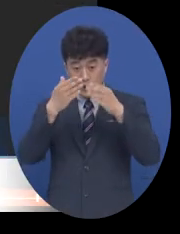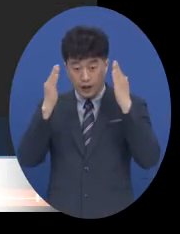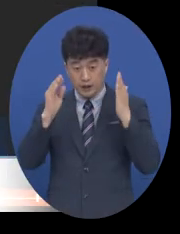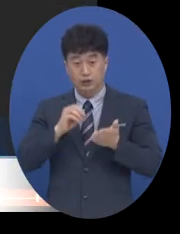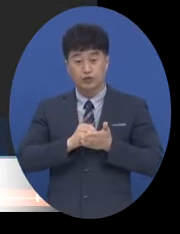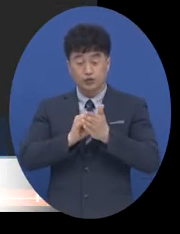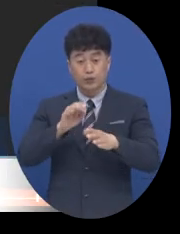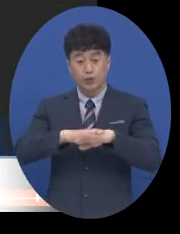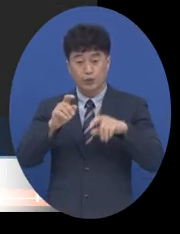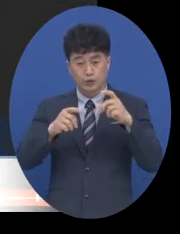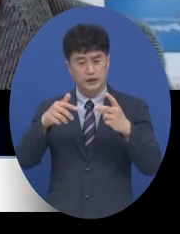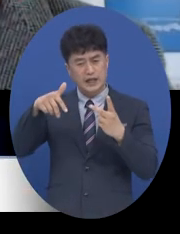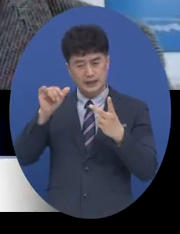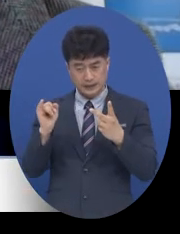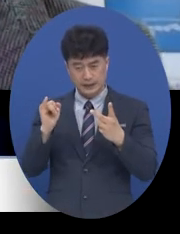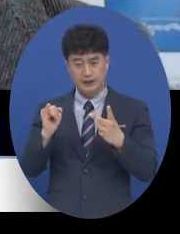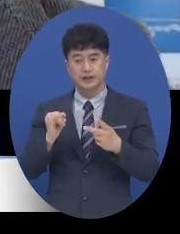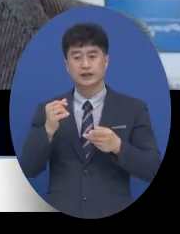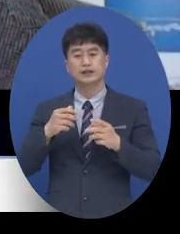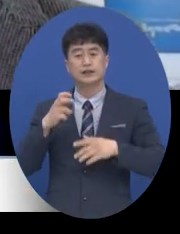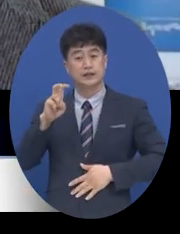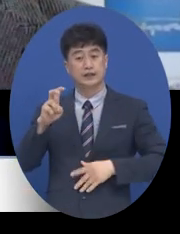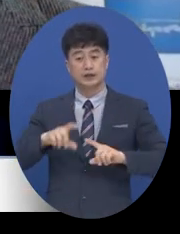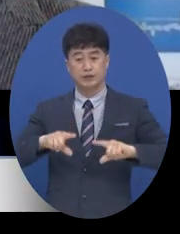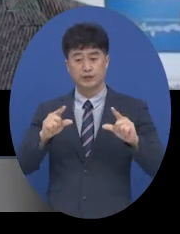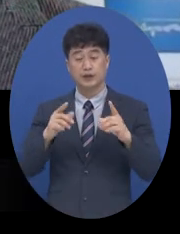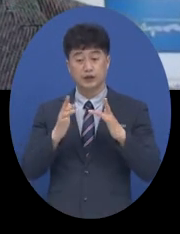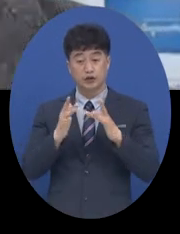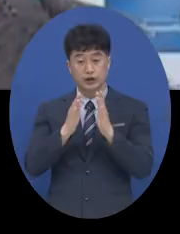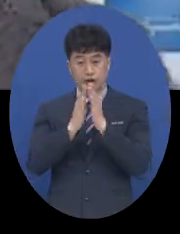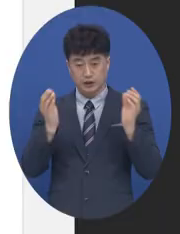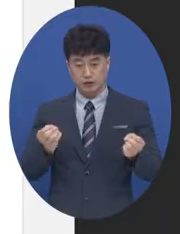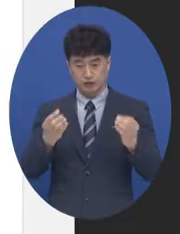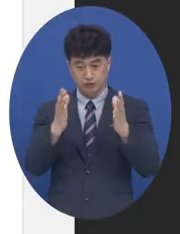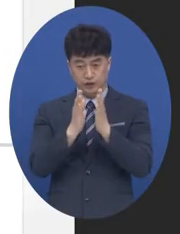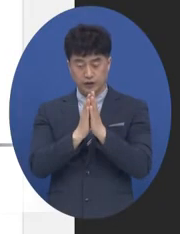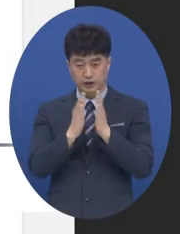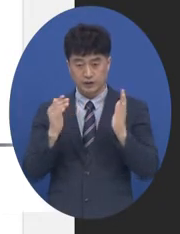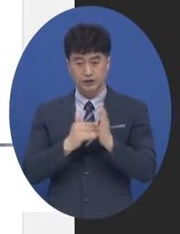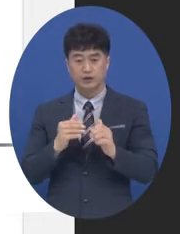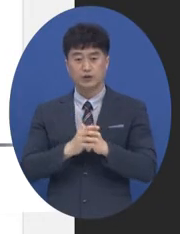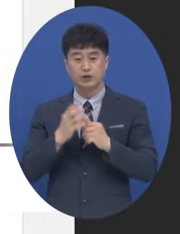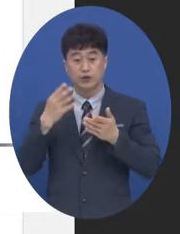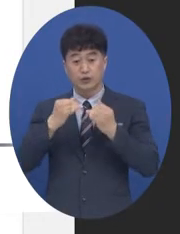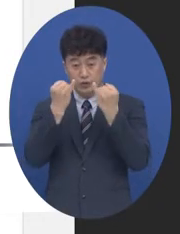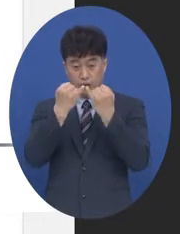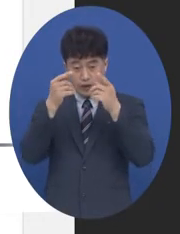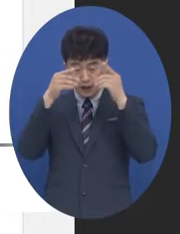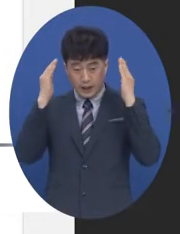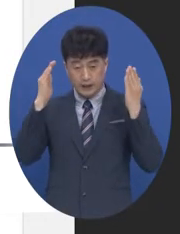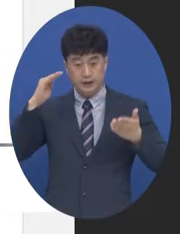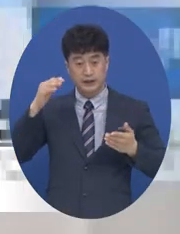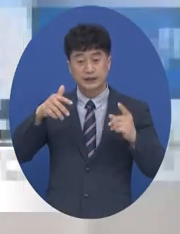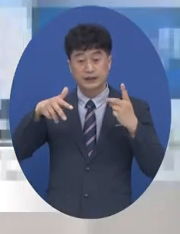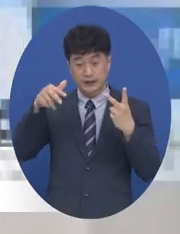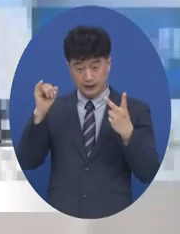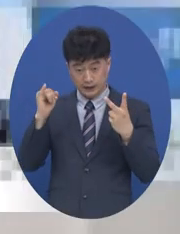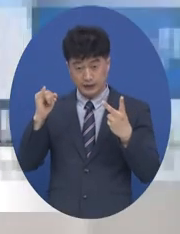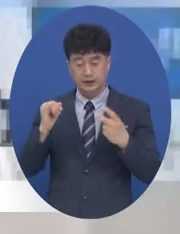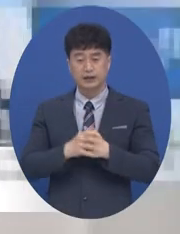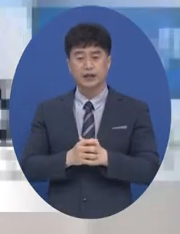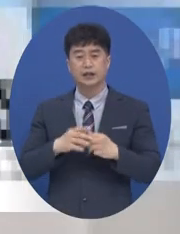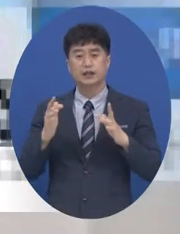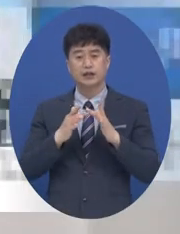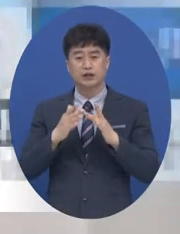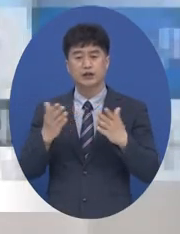취업 챌린저 2기로 지난 20일 온라인 발대식을 열었습니다. 경기도 여대생 취업 챌린저 2기에선